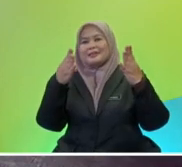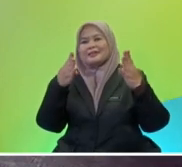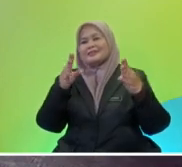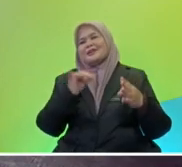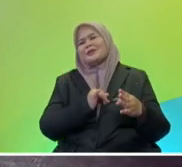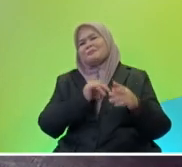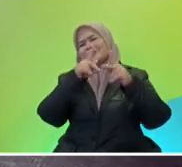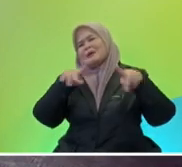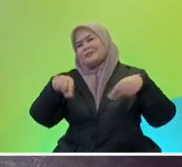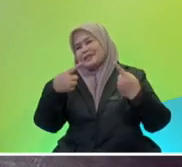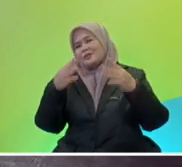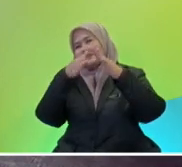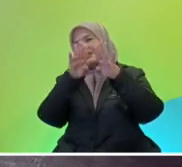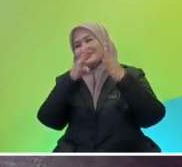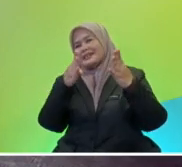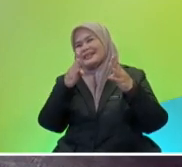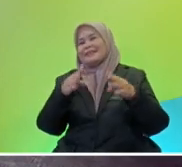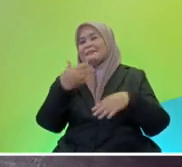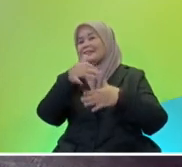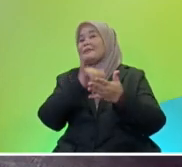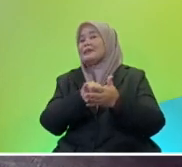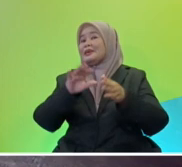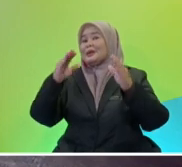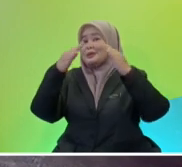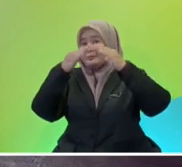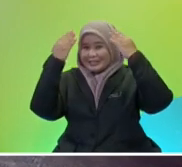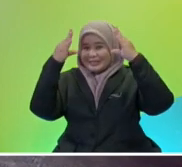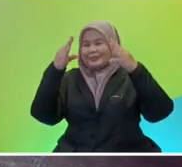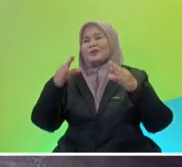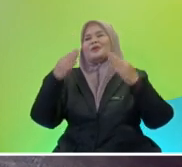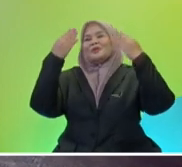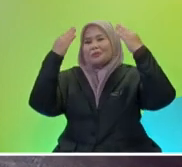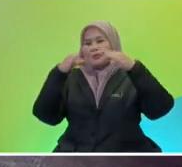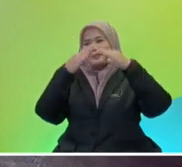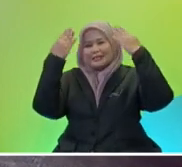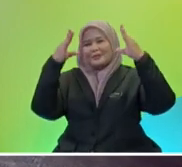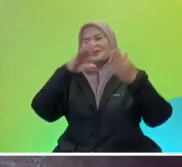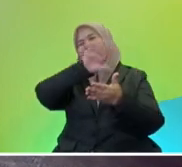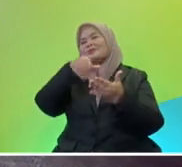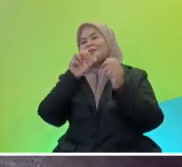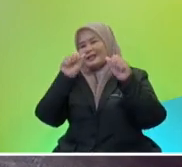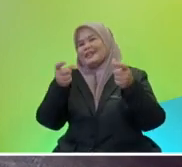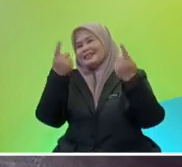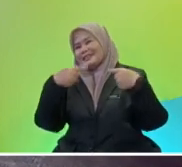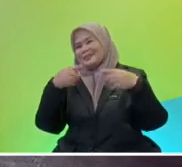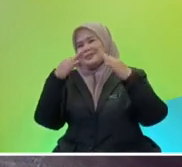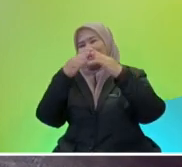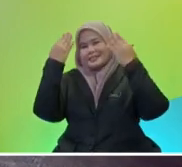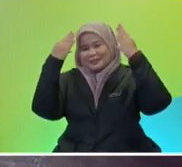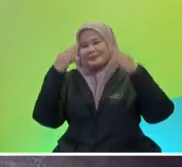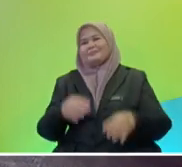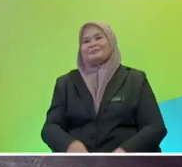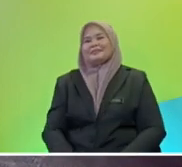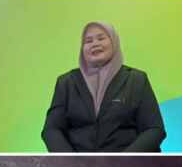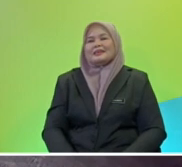tapi nanti boleh rumah dan juga murid-murid di rumah Baiklah